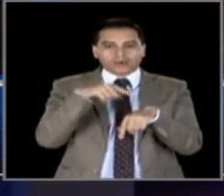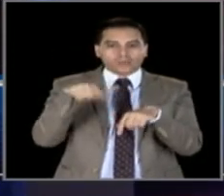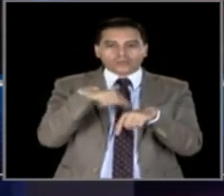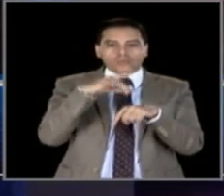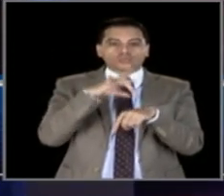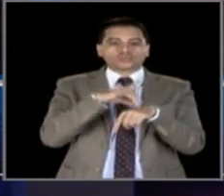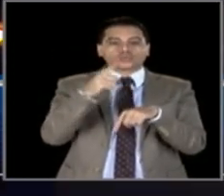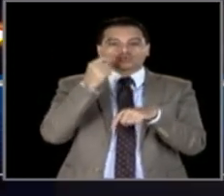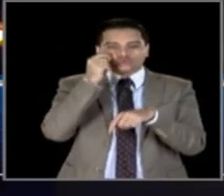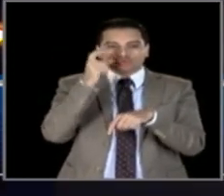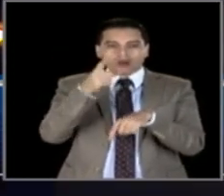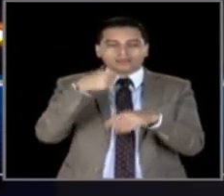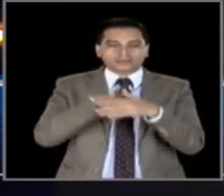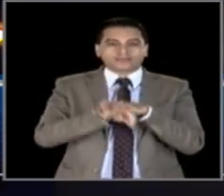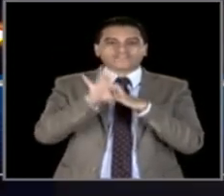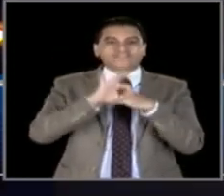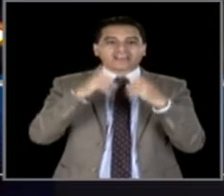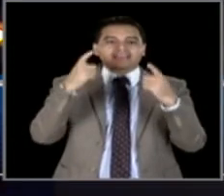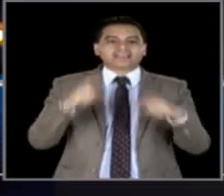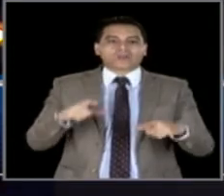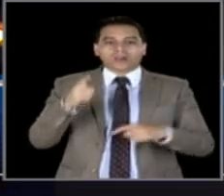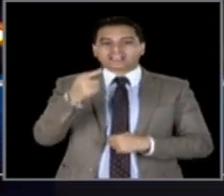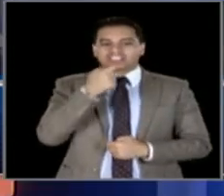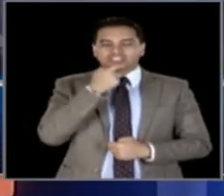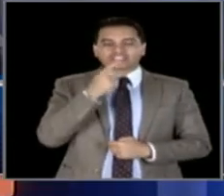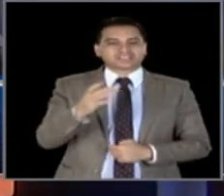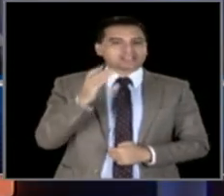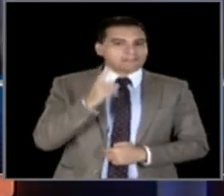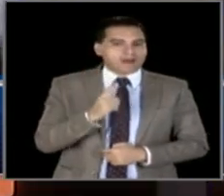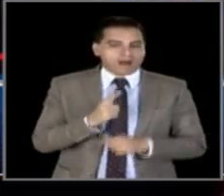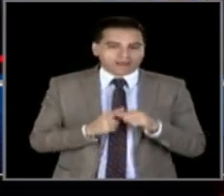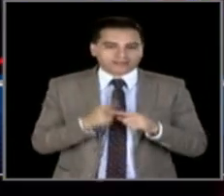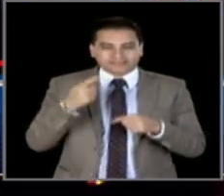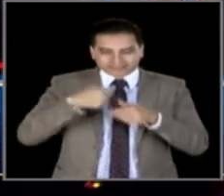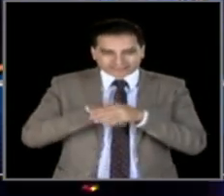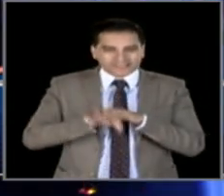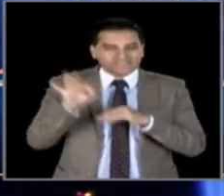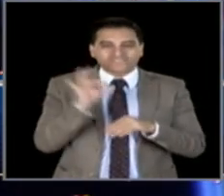إجابتك؟ إنجليزي. إنجليزي إجابة خاطئة.